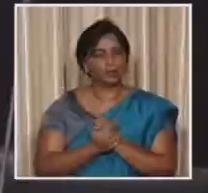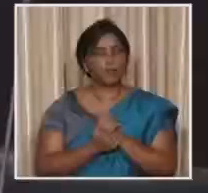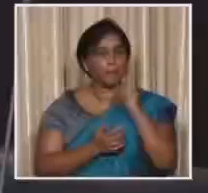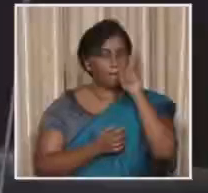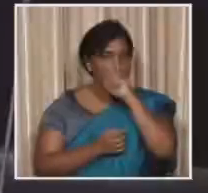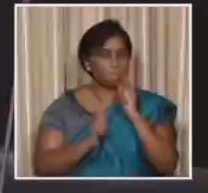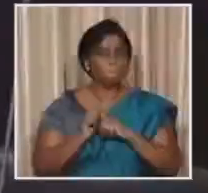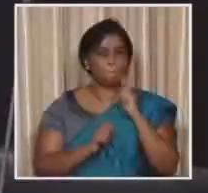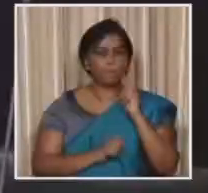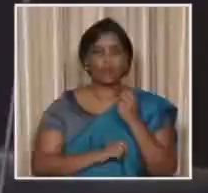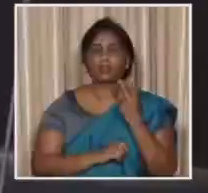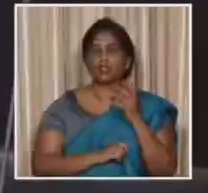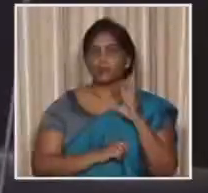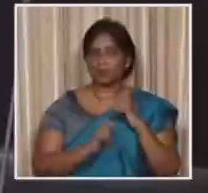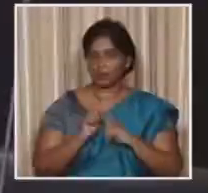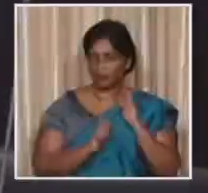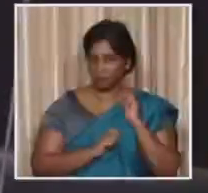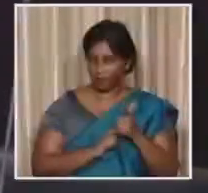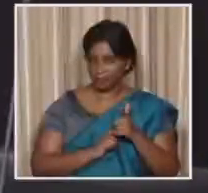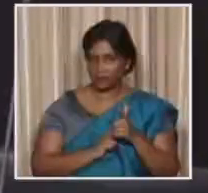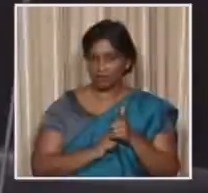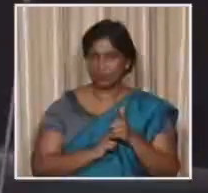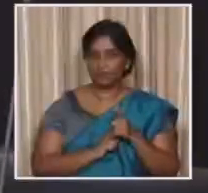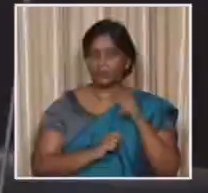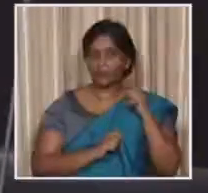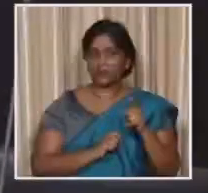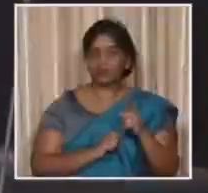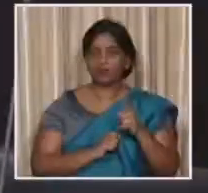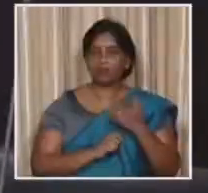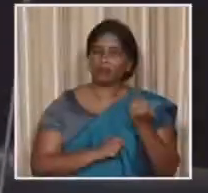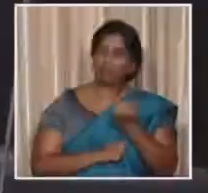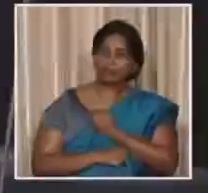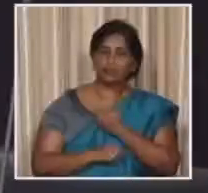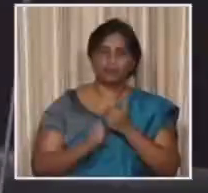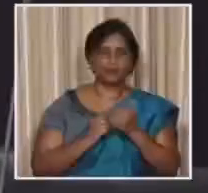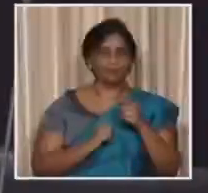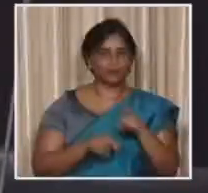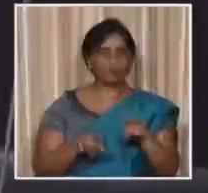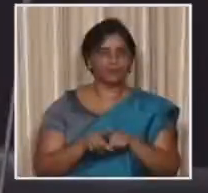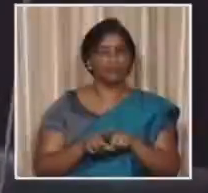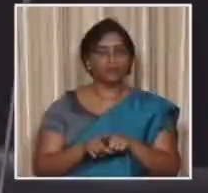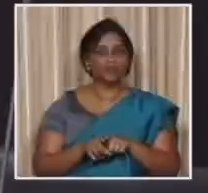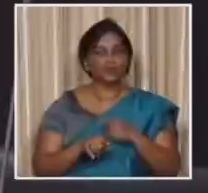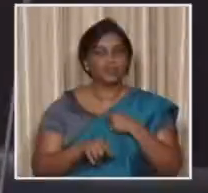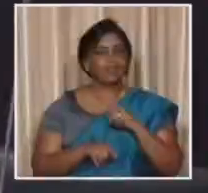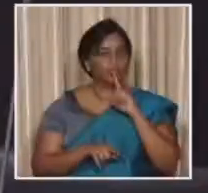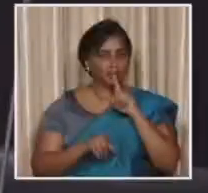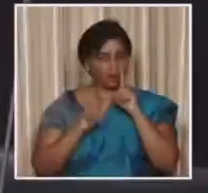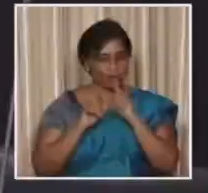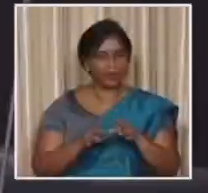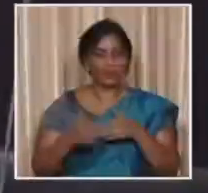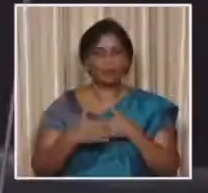මාසකට අපි ගෙවන්නේ රුපියල් 2500යි. ඒ අය නොමරි ජීවත් වෙමින් හිටියා. මම ඒ වෙලාවේදී මෙලෙසින්